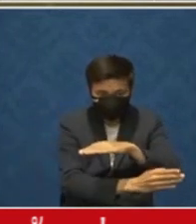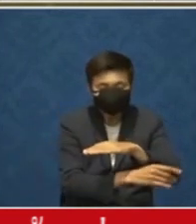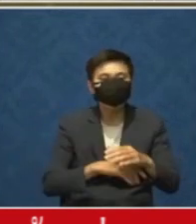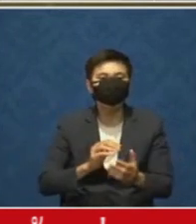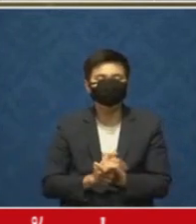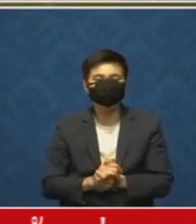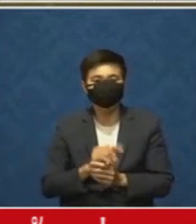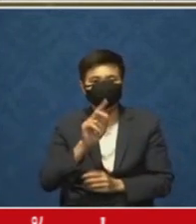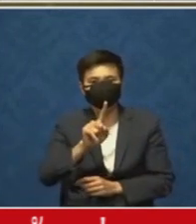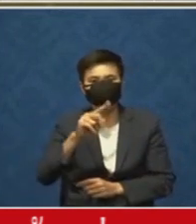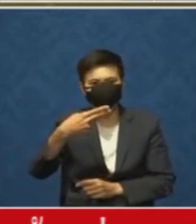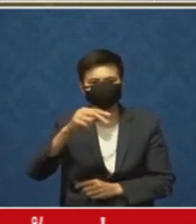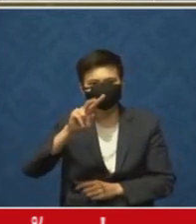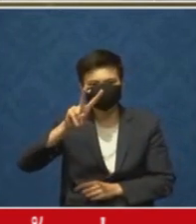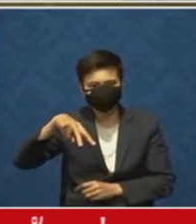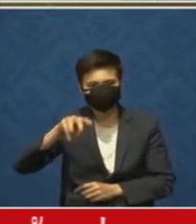าณ